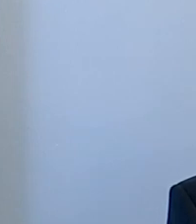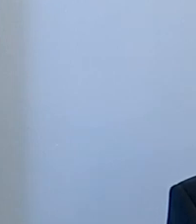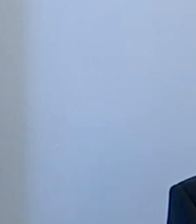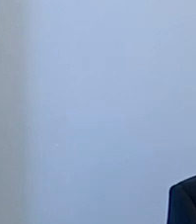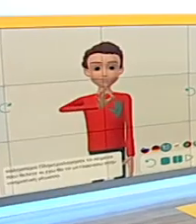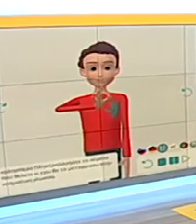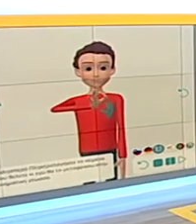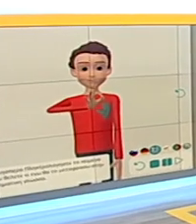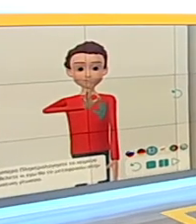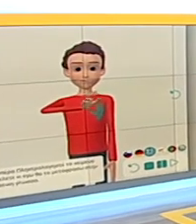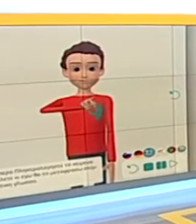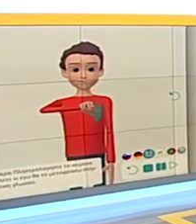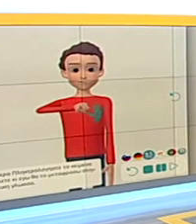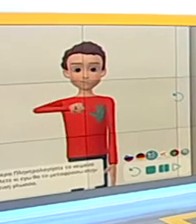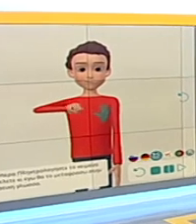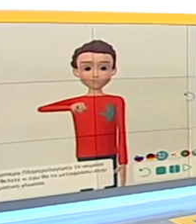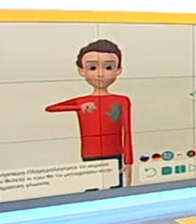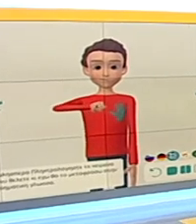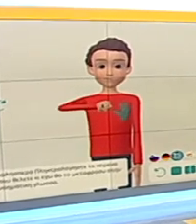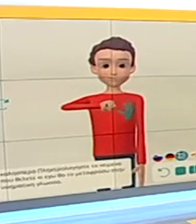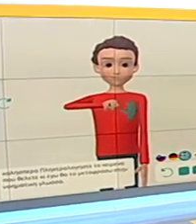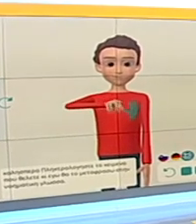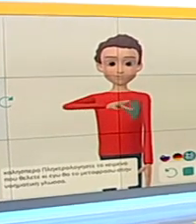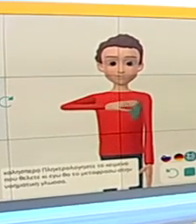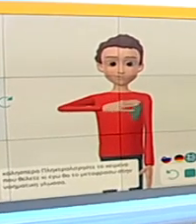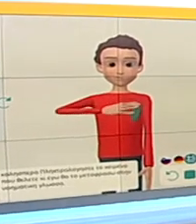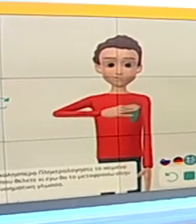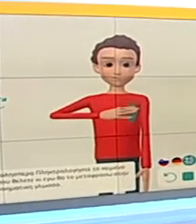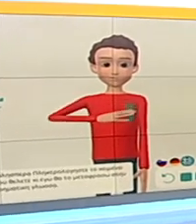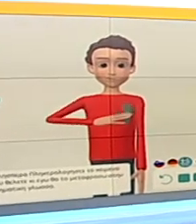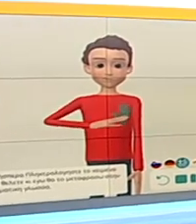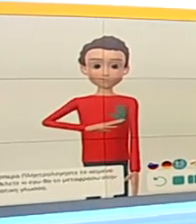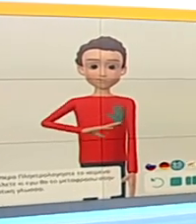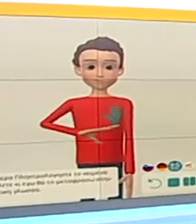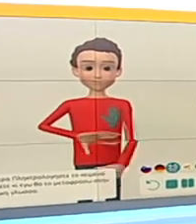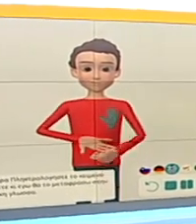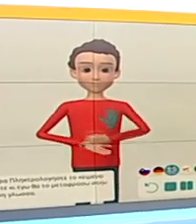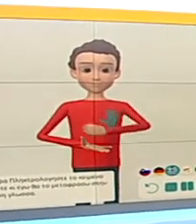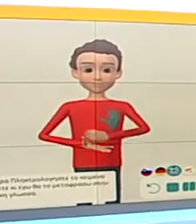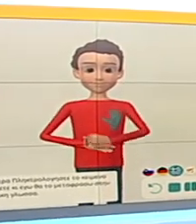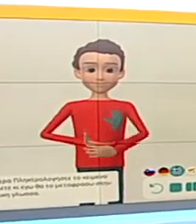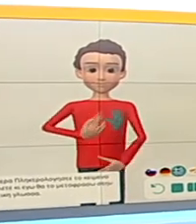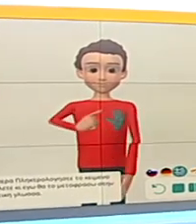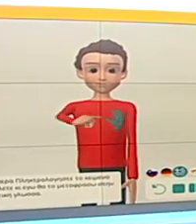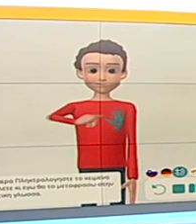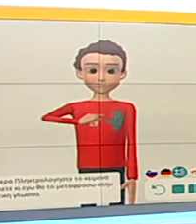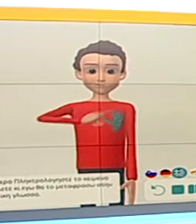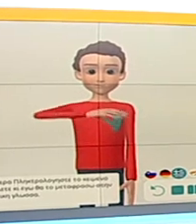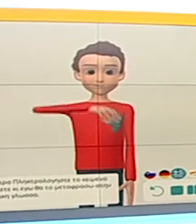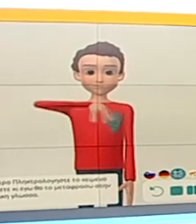υπάρχει έλλειψη καθηγητών νοηματικής γλώσσας. Οπότε προσπαθούμε να κάνουμε τέτοια μαθήματα, ώστε